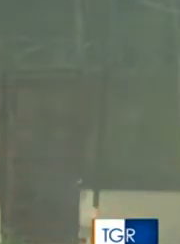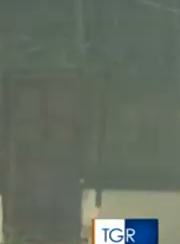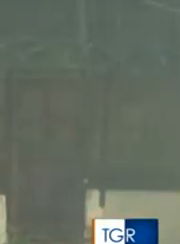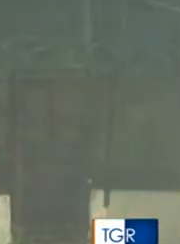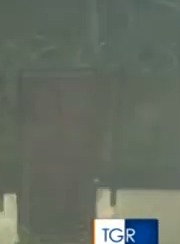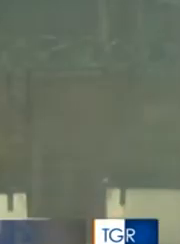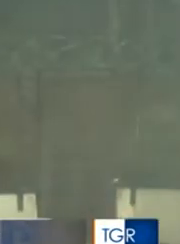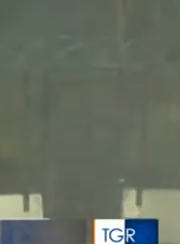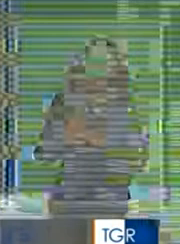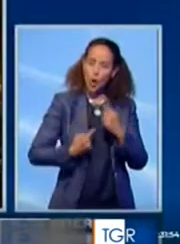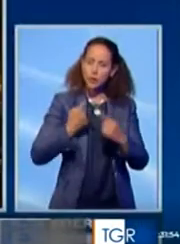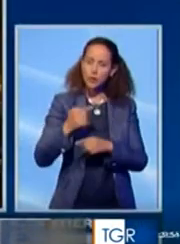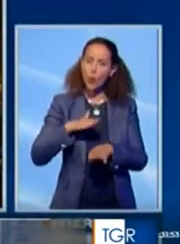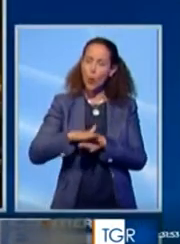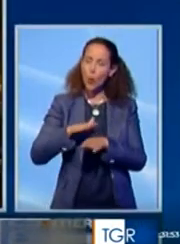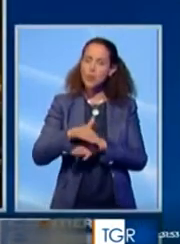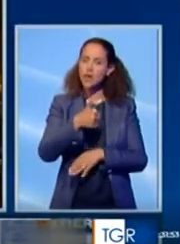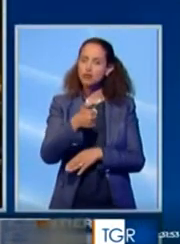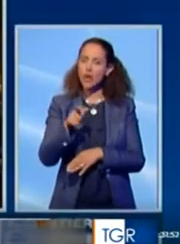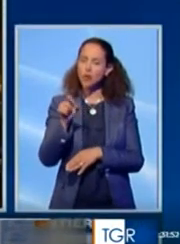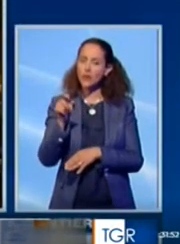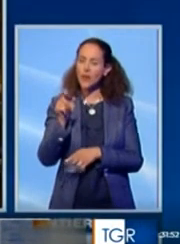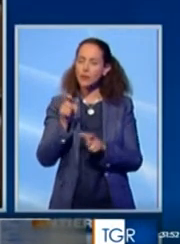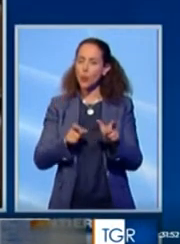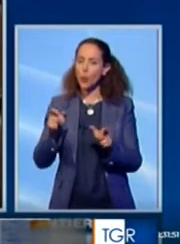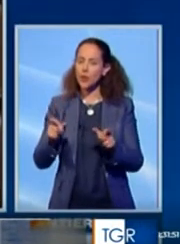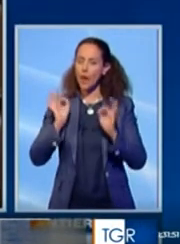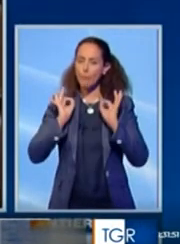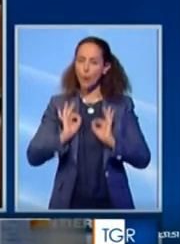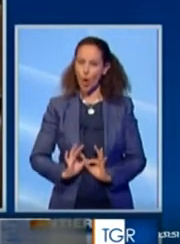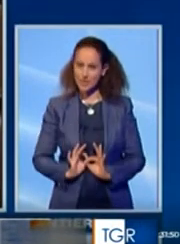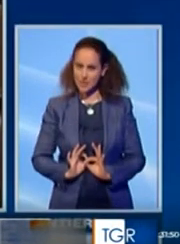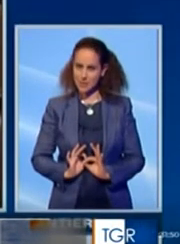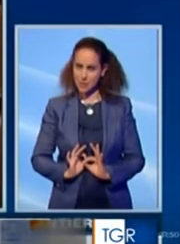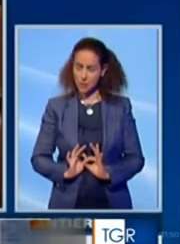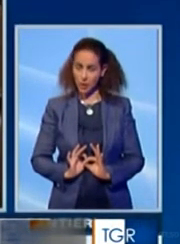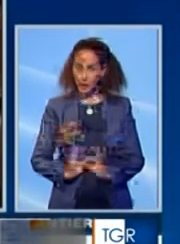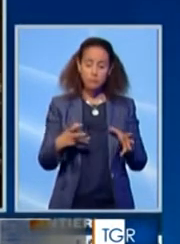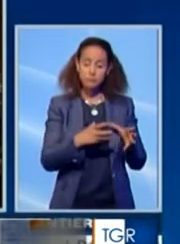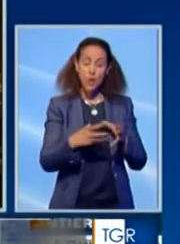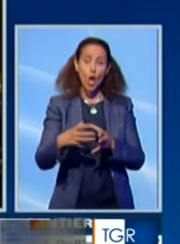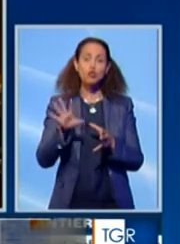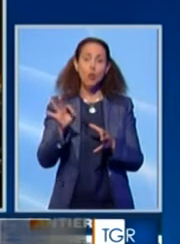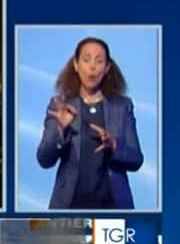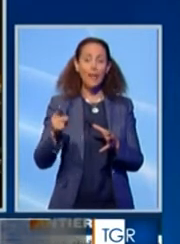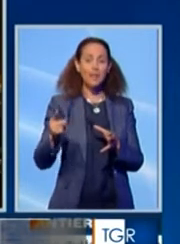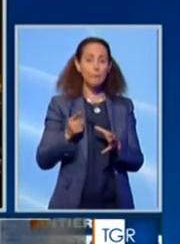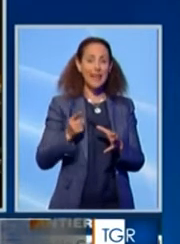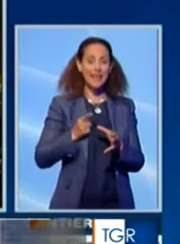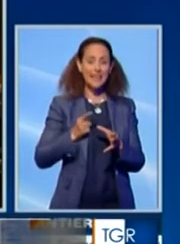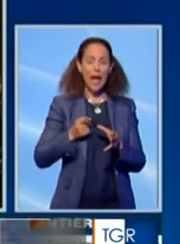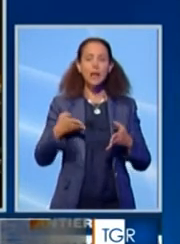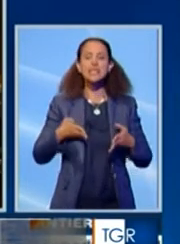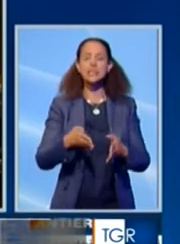parlamentare di italia viva silvia fregolent la ministra dell'interno luciana lamorgese ha snocciolato i numeri delle forze